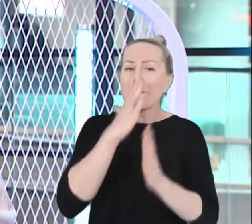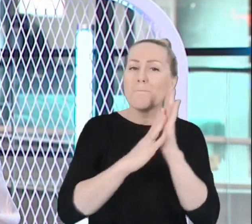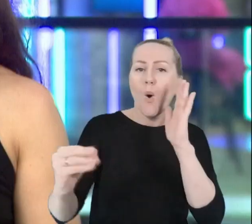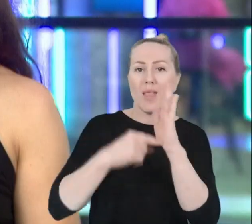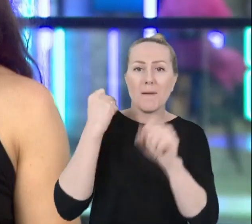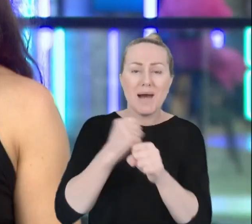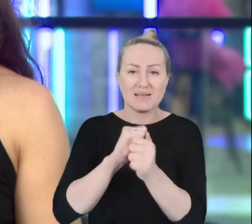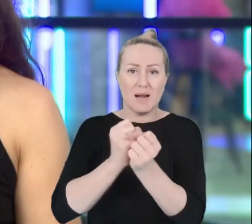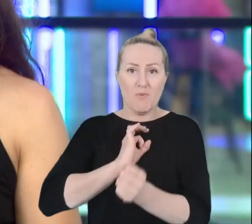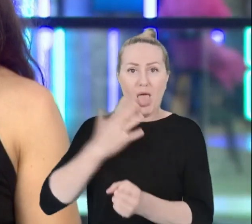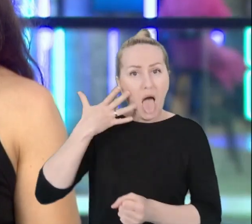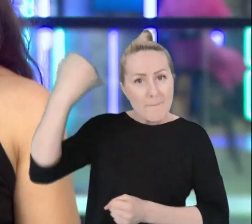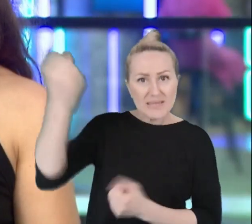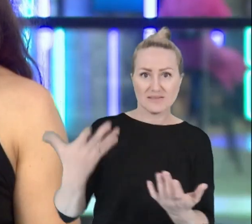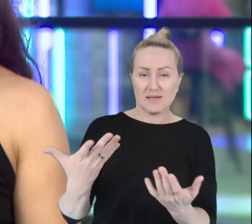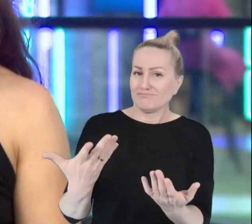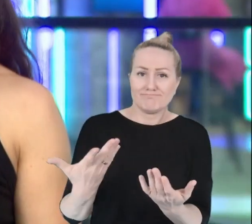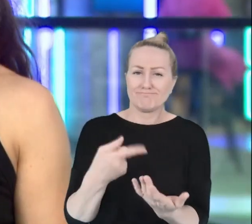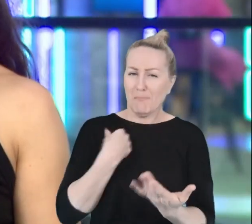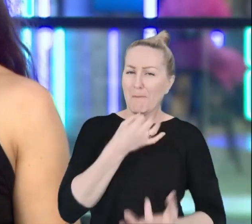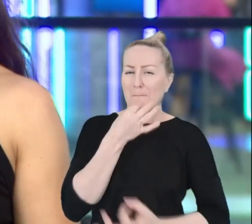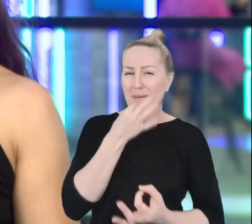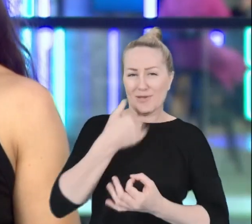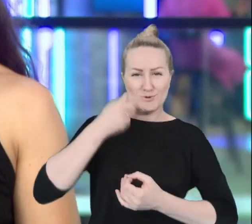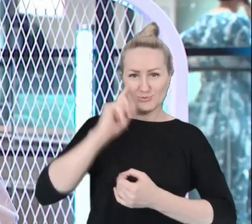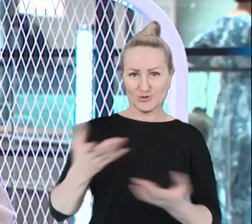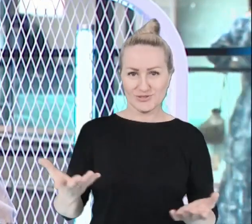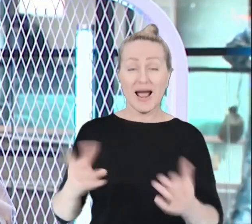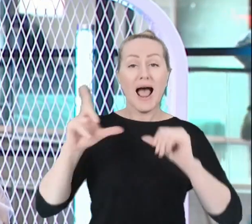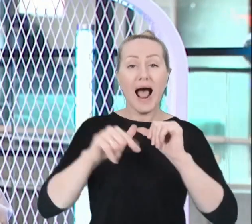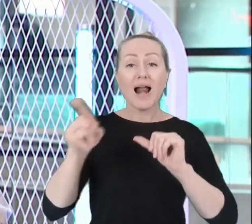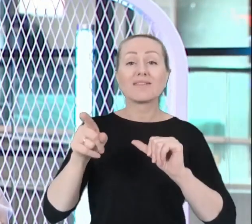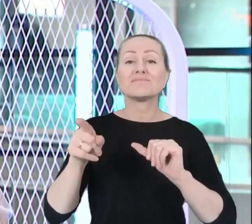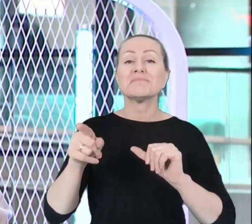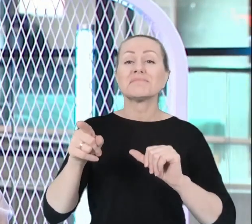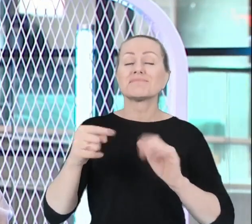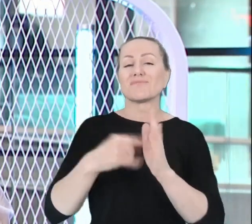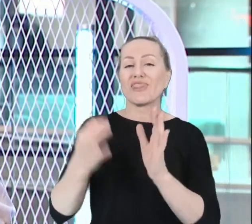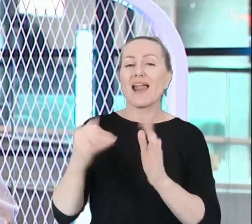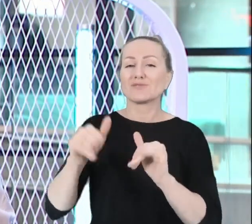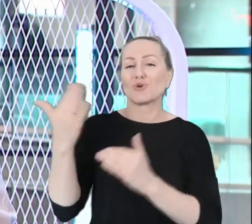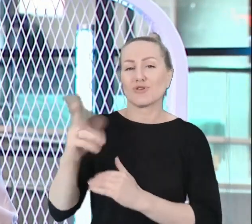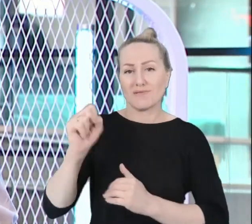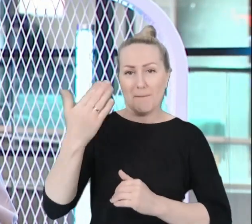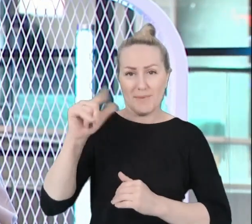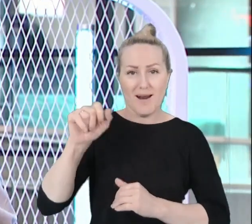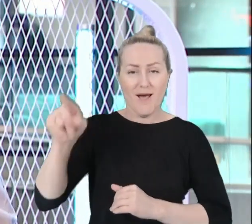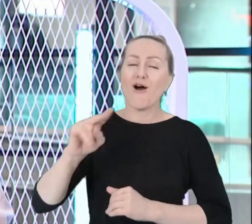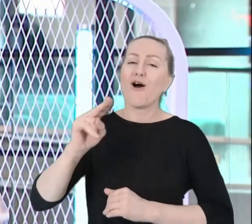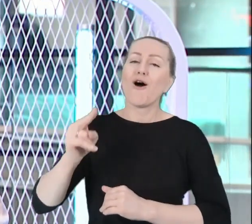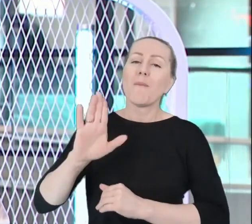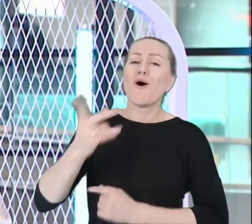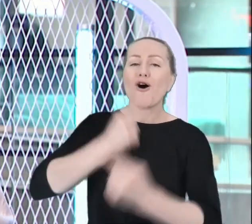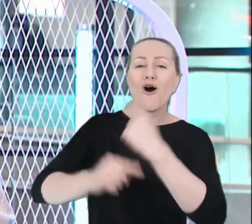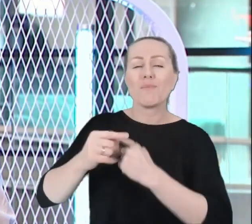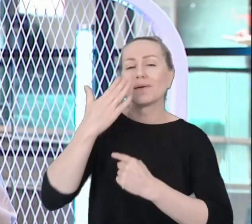są takie pytania, które muszą tu paść. Ale zanim to, może Kamał, powiesz nam, czym właściwie to wypalenie jest, jakie można,